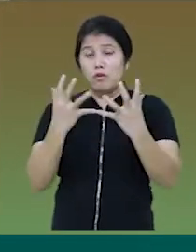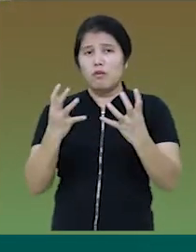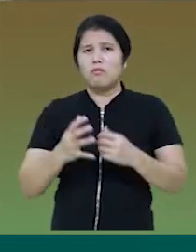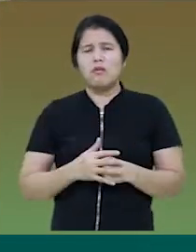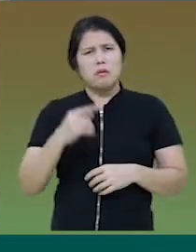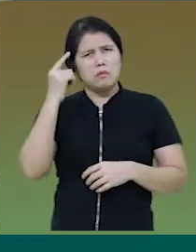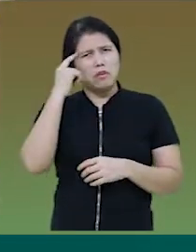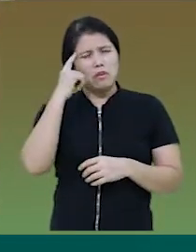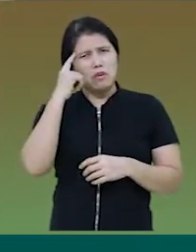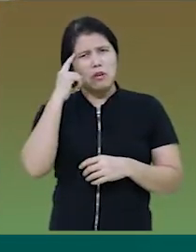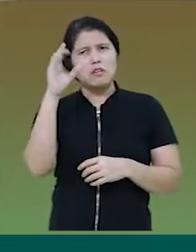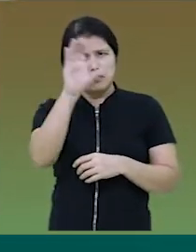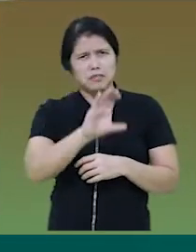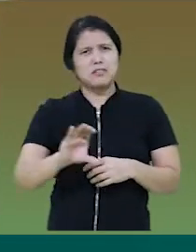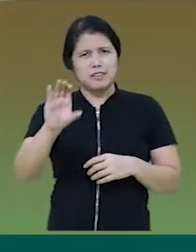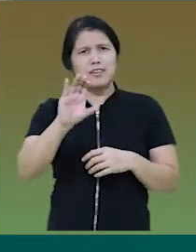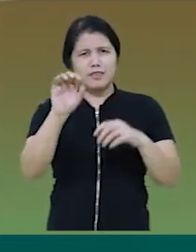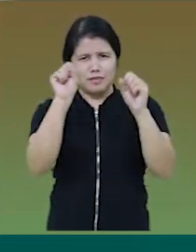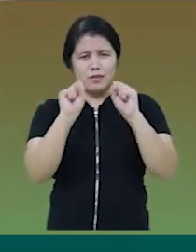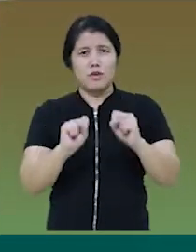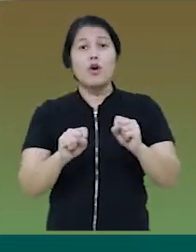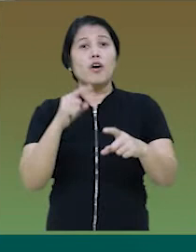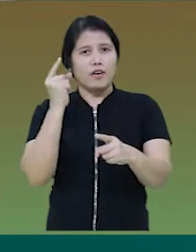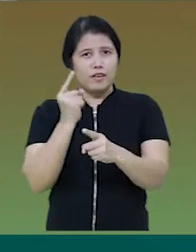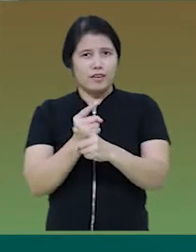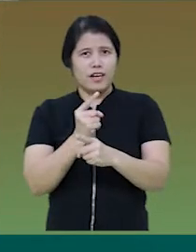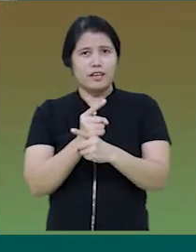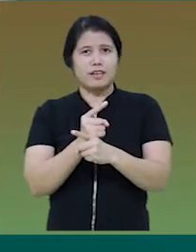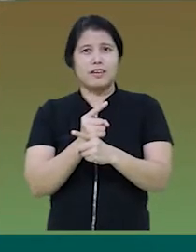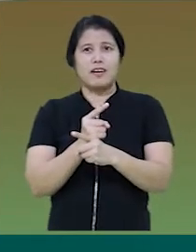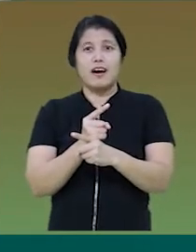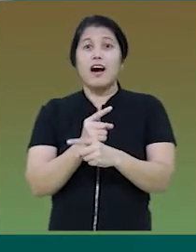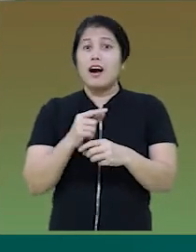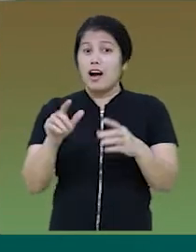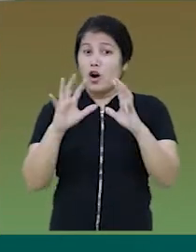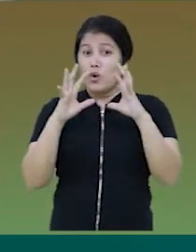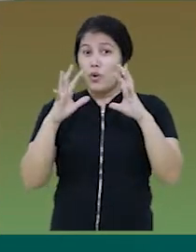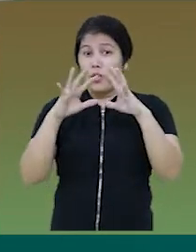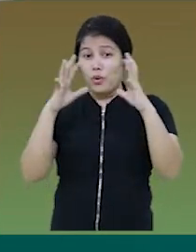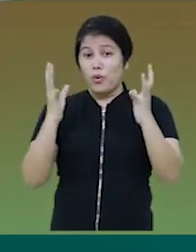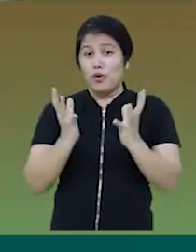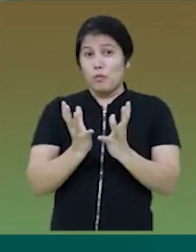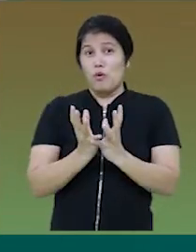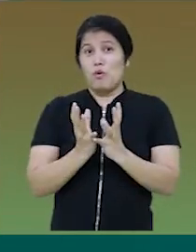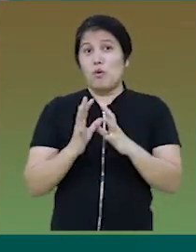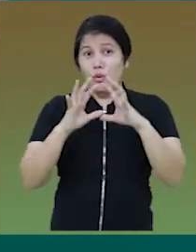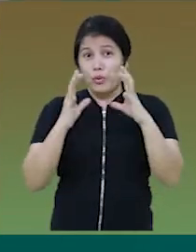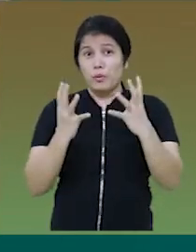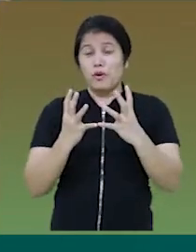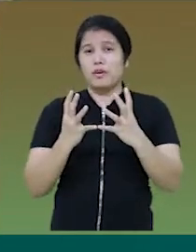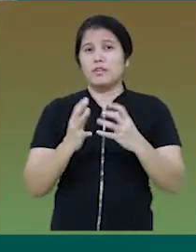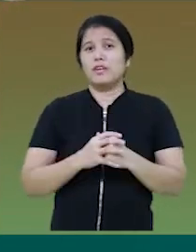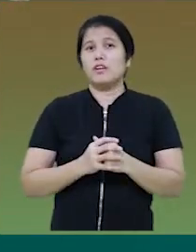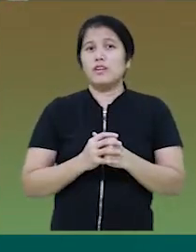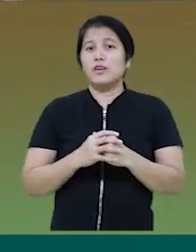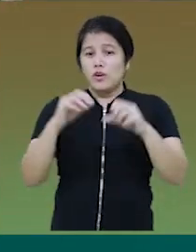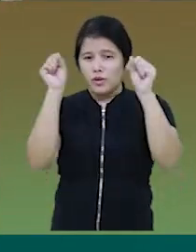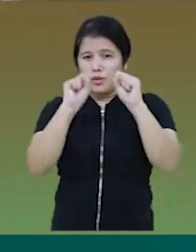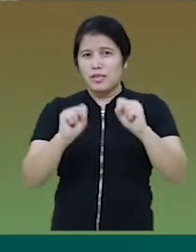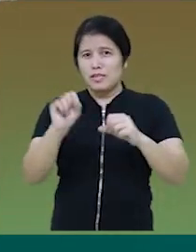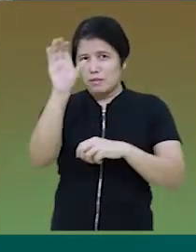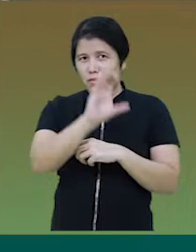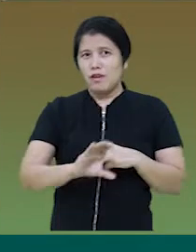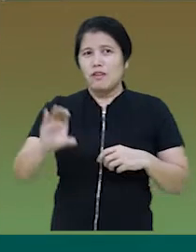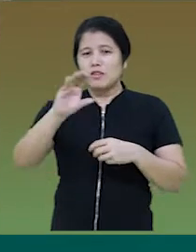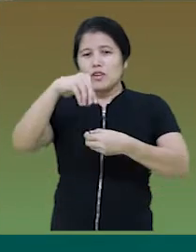hugis ng gas sa loob ng lobo. Correct siya. Ang lobo ay hugis bilog, kaya't ang gas na nasa loob ng lobo